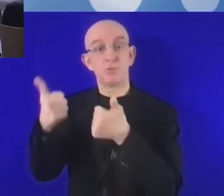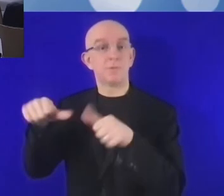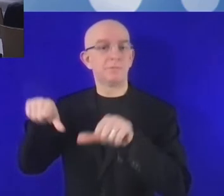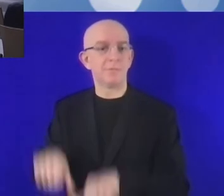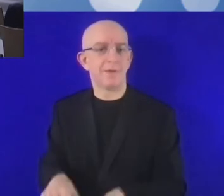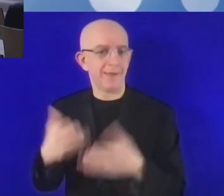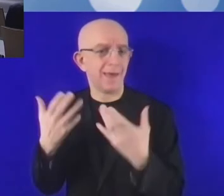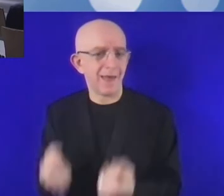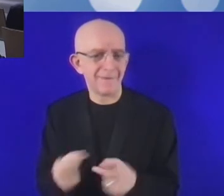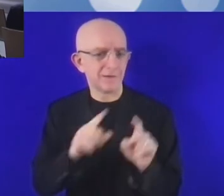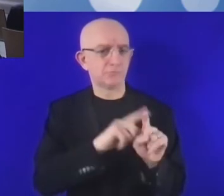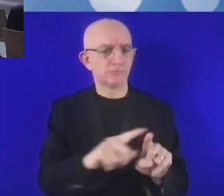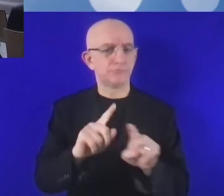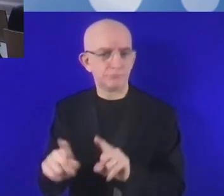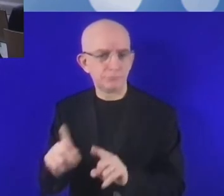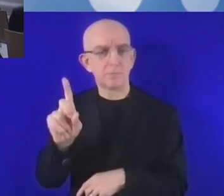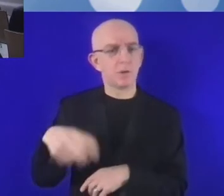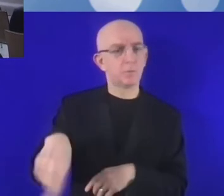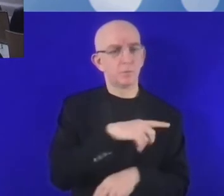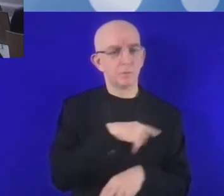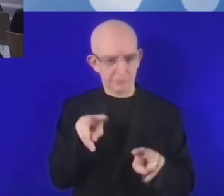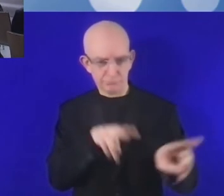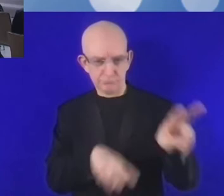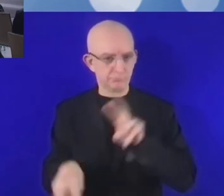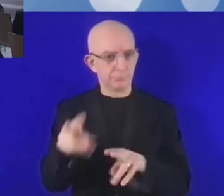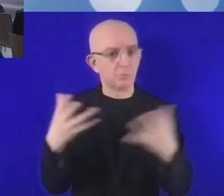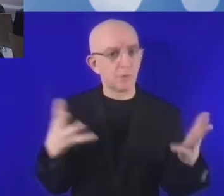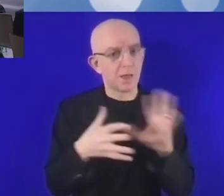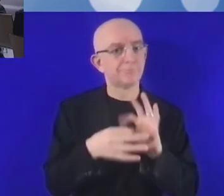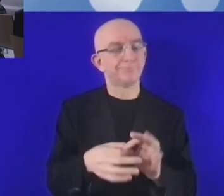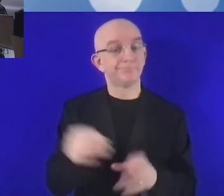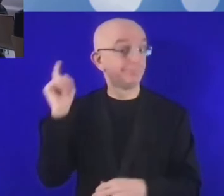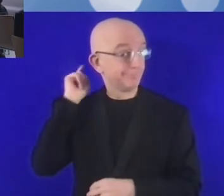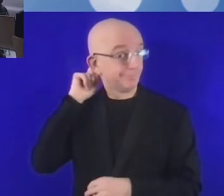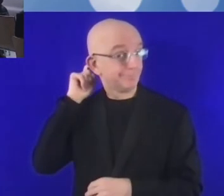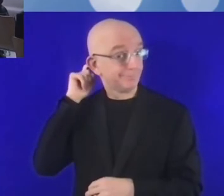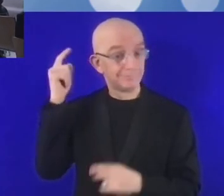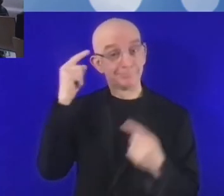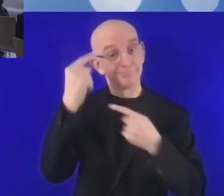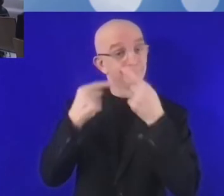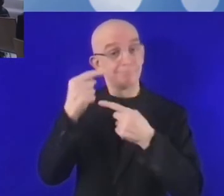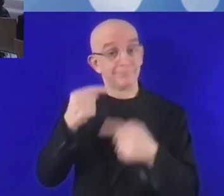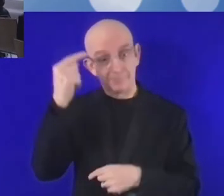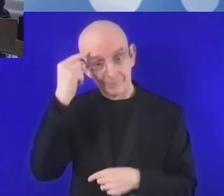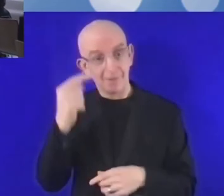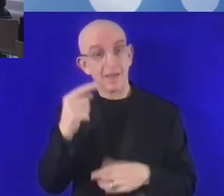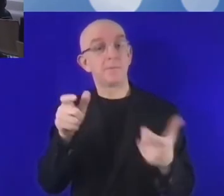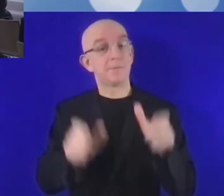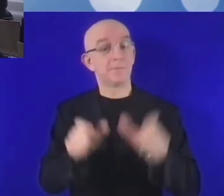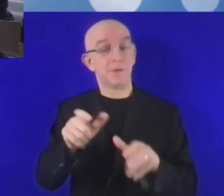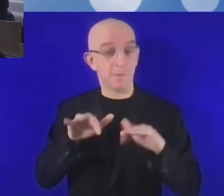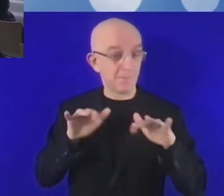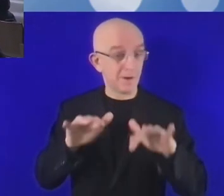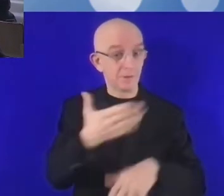nous avons de plus en plus affaire à de la musique de mauvaise qualité qui a une influence sur notre sensibilité, la sensibilité